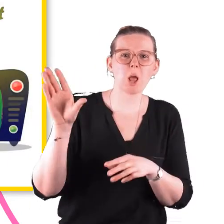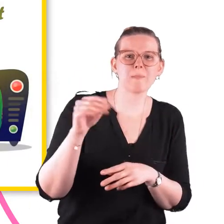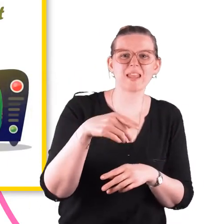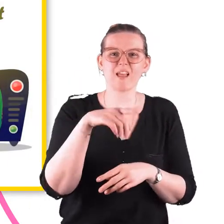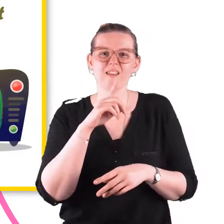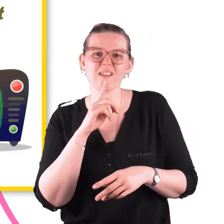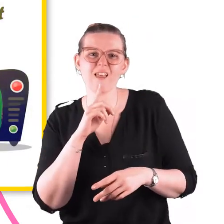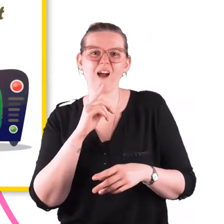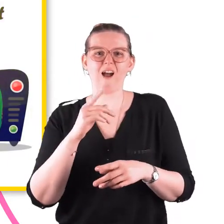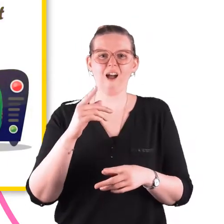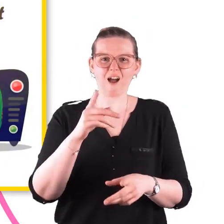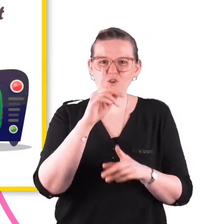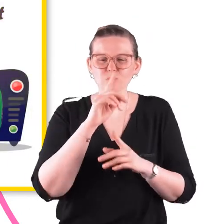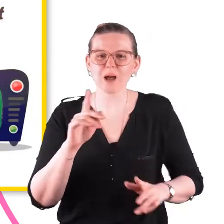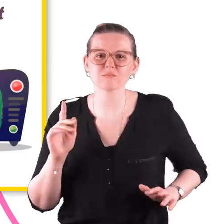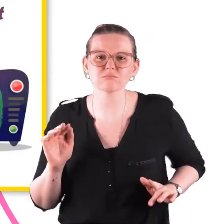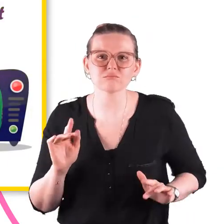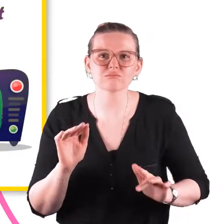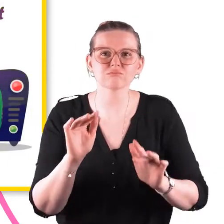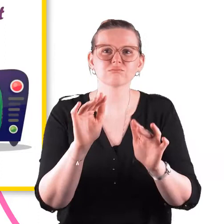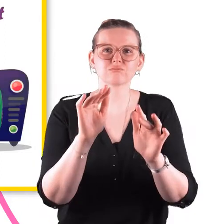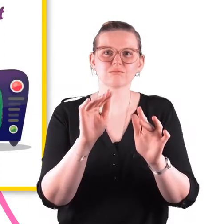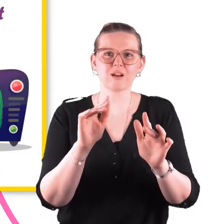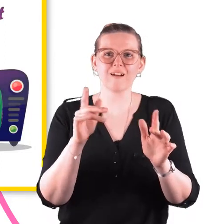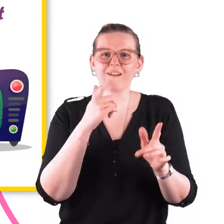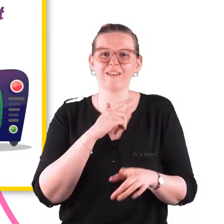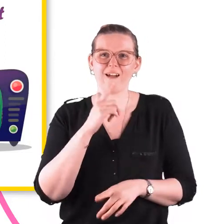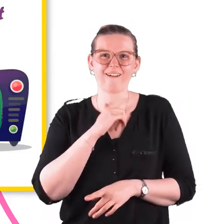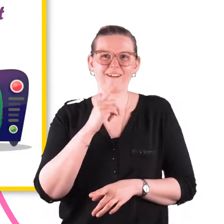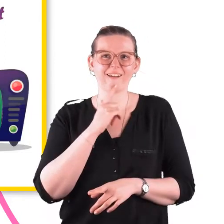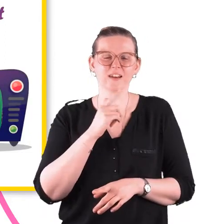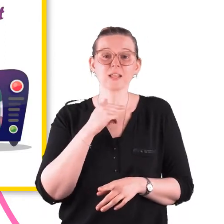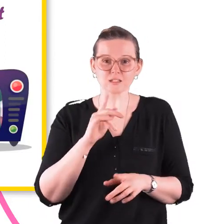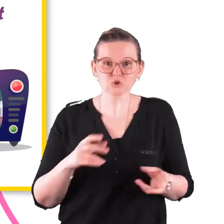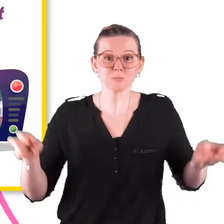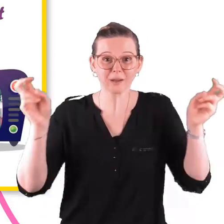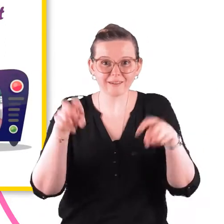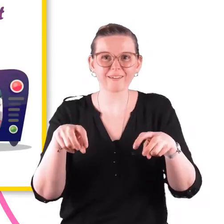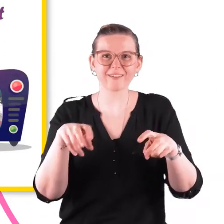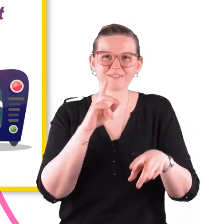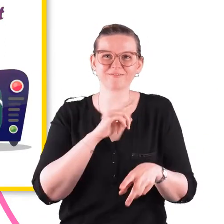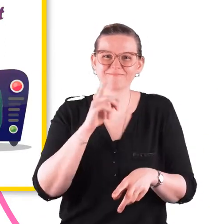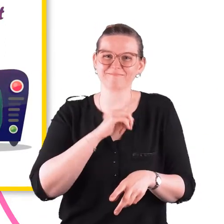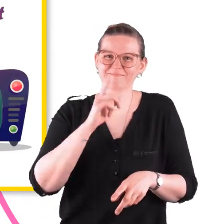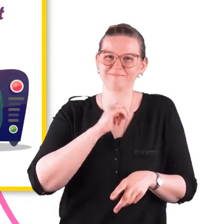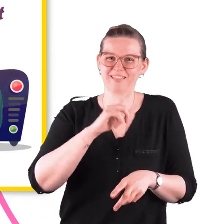Mit Lila kommt der Spaß rein! Oh, schade. Sprint seine.